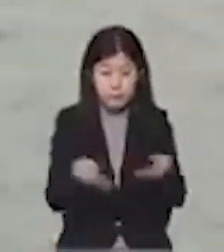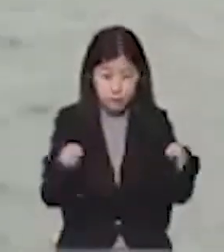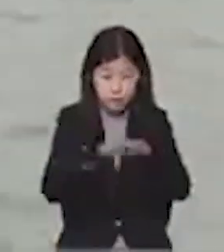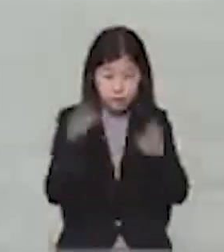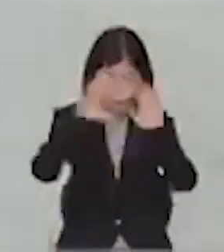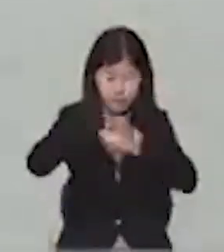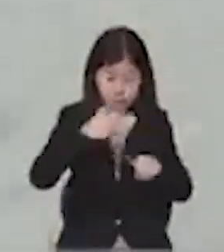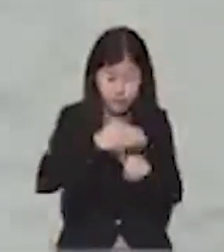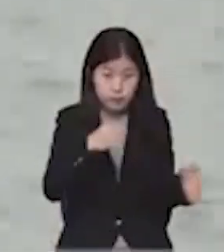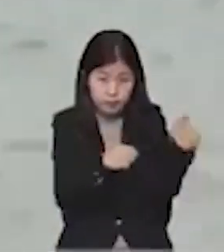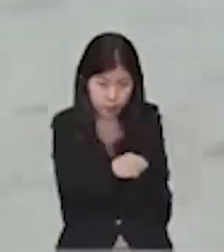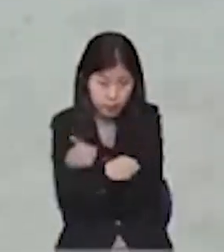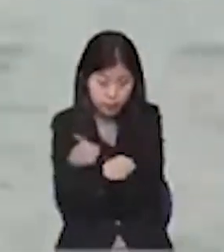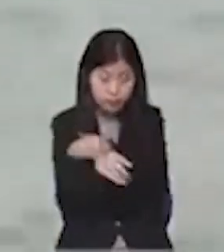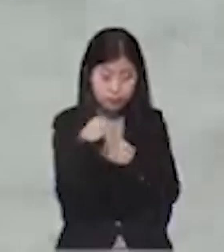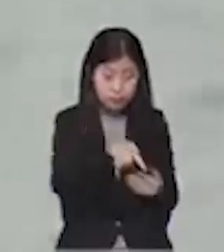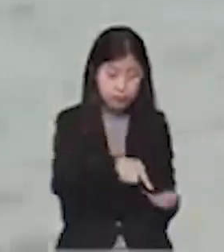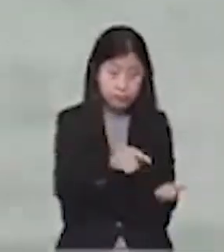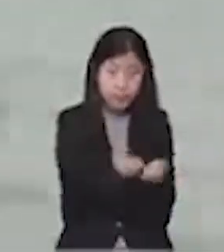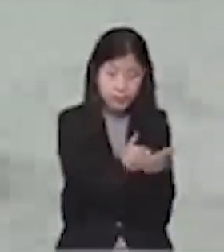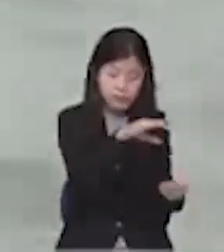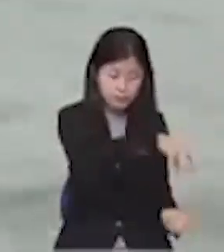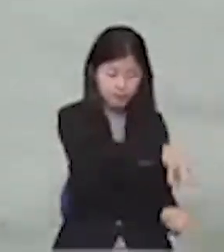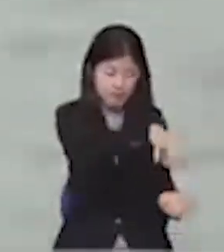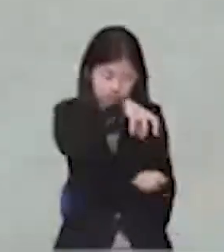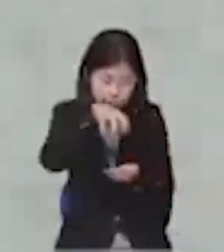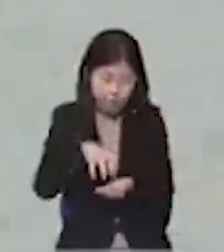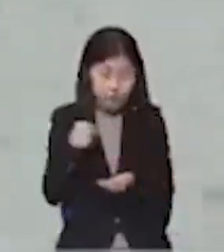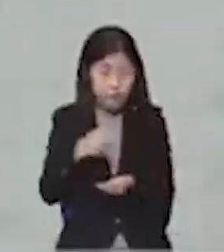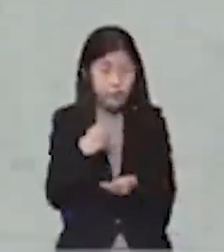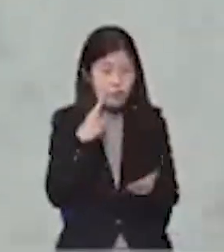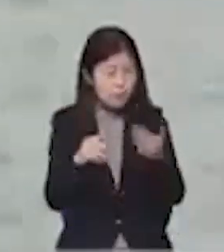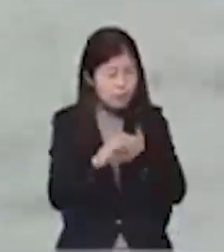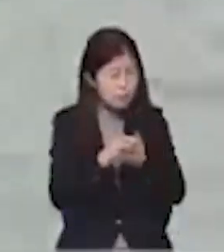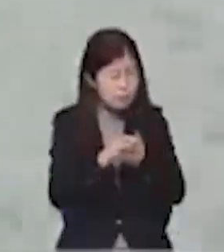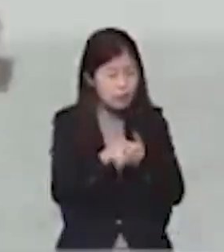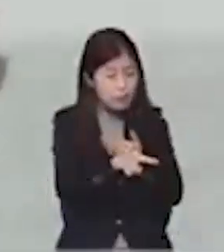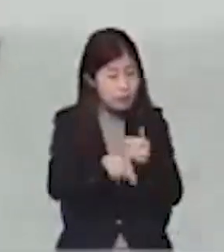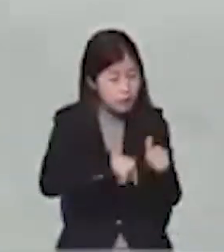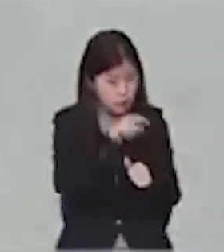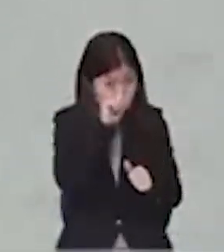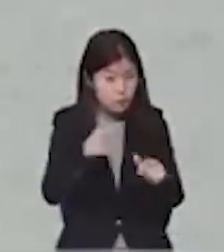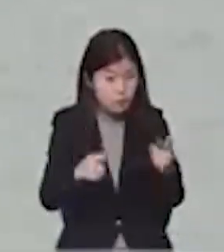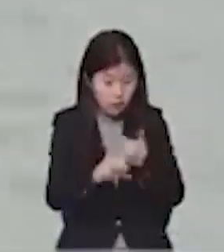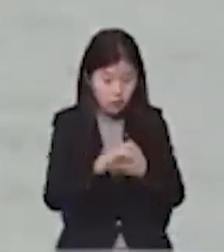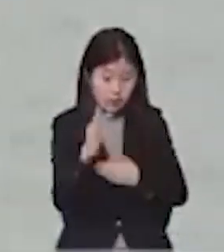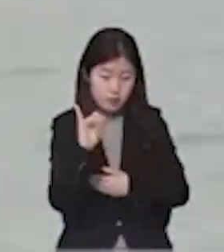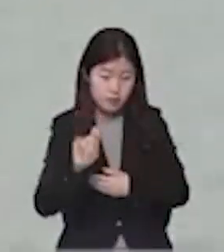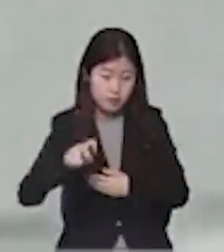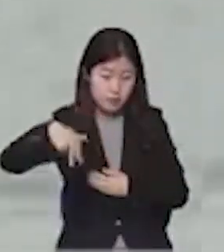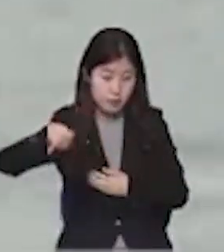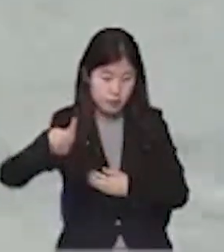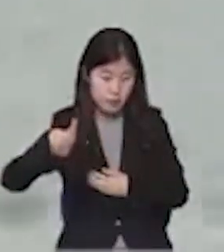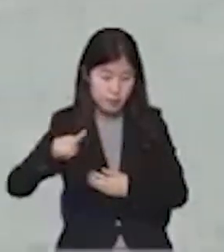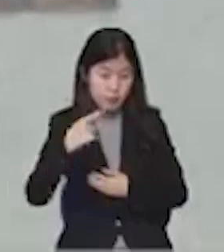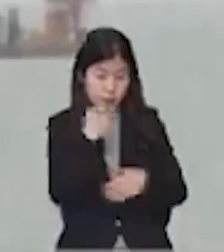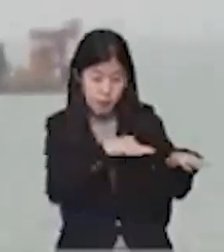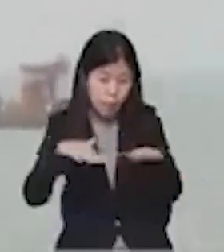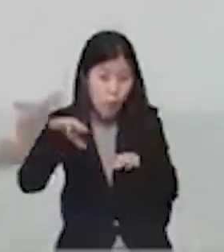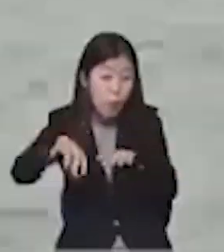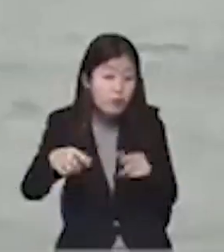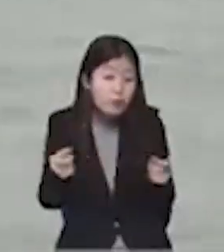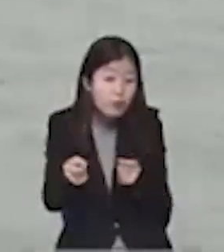9시부터 바지선 위로 선박 인양을 시도하고 해상 상황이 여의치 않으면 물살이 잔잔한 임자도 남쪽 안전지대로